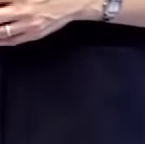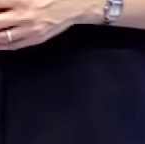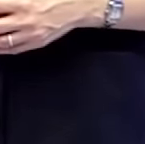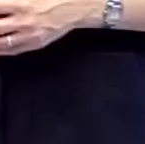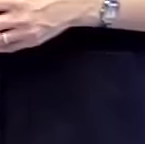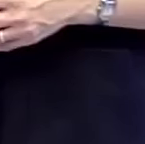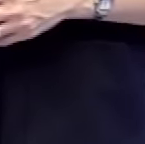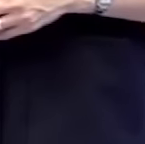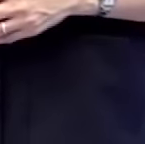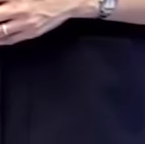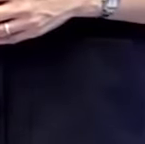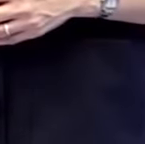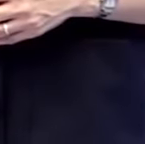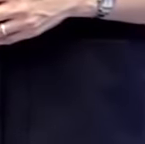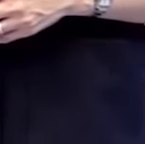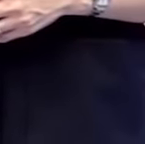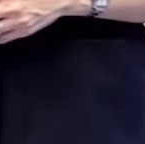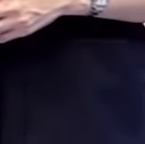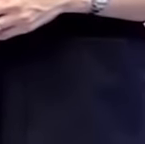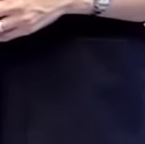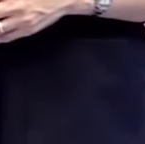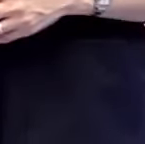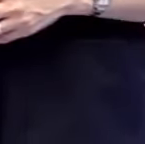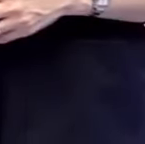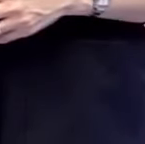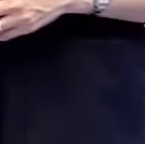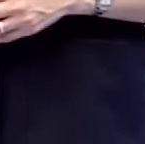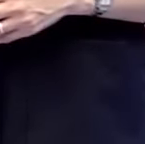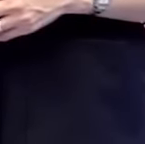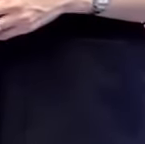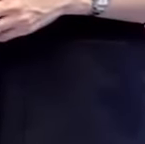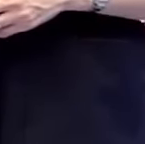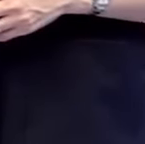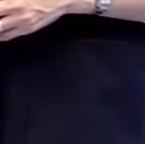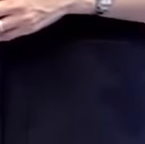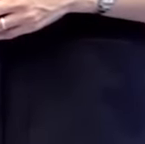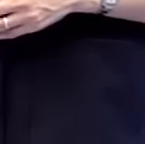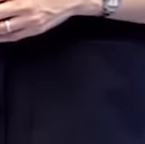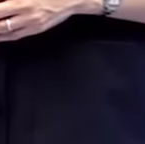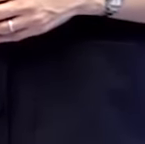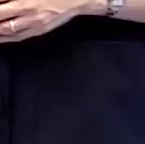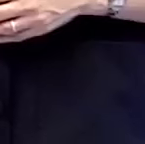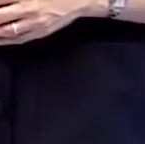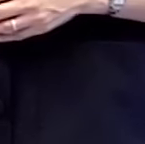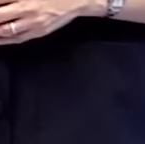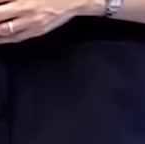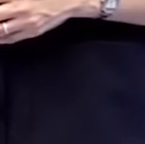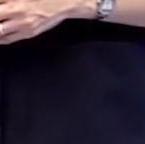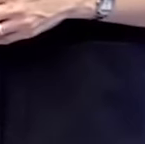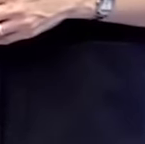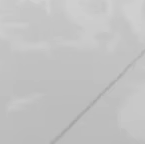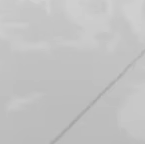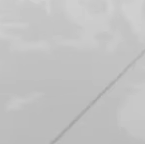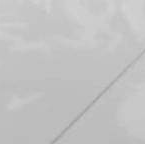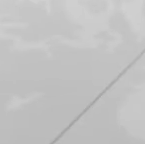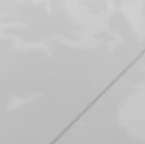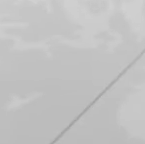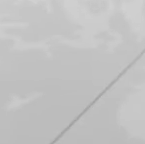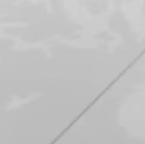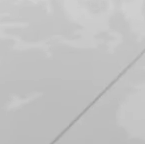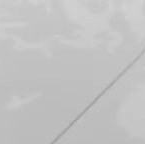para sa mga kapuso abroad, samahan niyo kami sa GMA Pinoy TV at sa www.gmanews.com. TV.